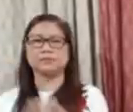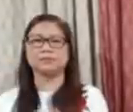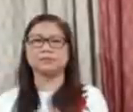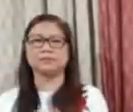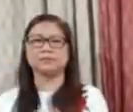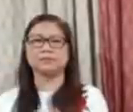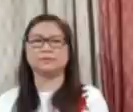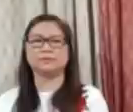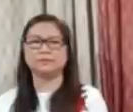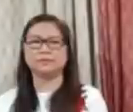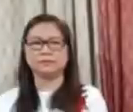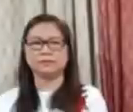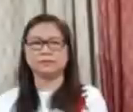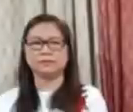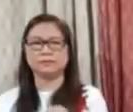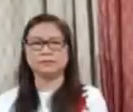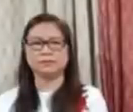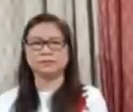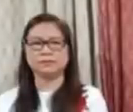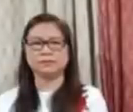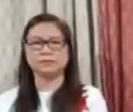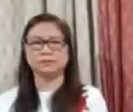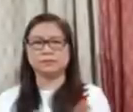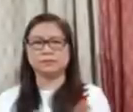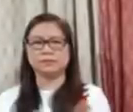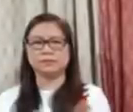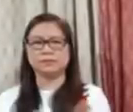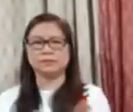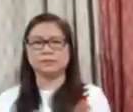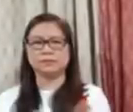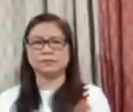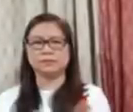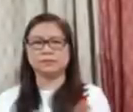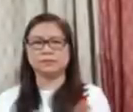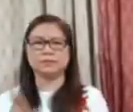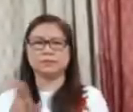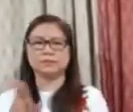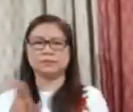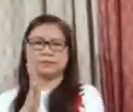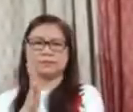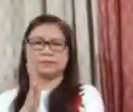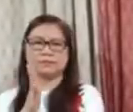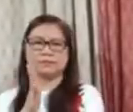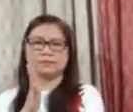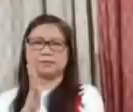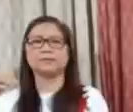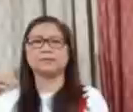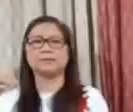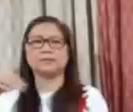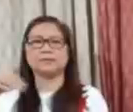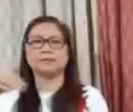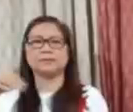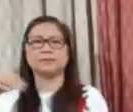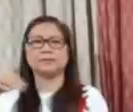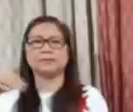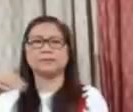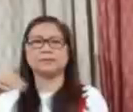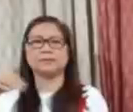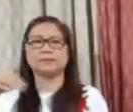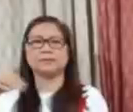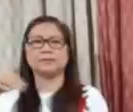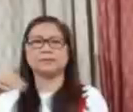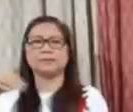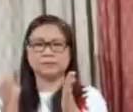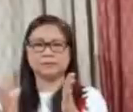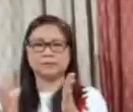ay nagaganap ang online live orientation of parents and students na sa kasalukuyan niyong napapanood.